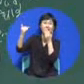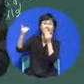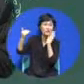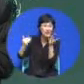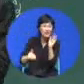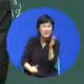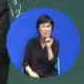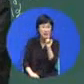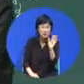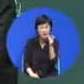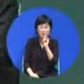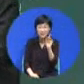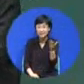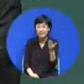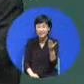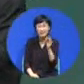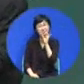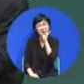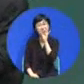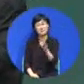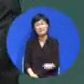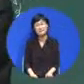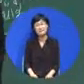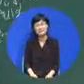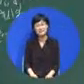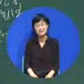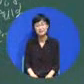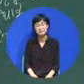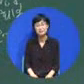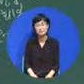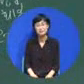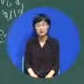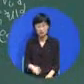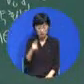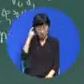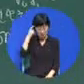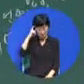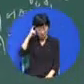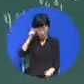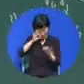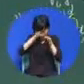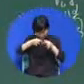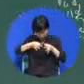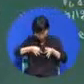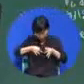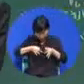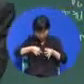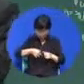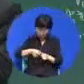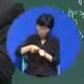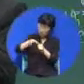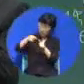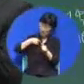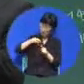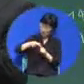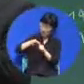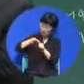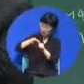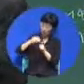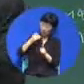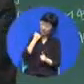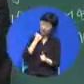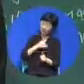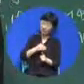high, and you're not a mental patient, then okay, you don't need to change your level. 아니면 아무리 생각해도 구원을 못 받겠다 이런 분